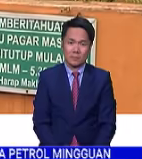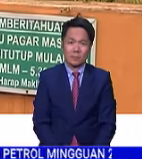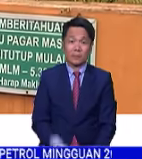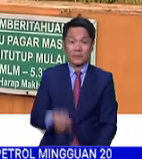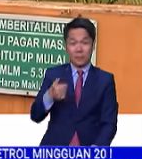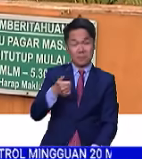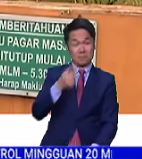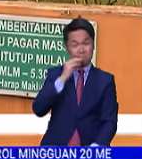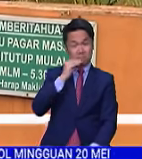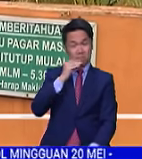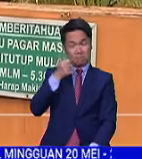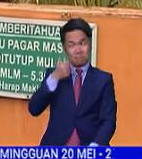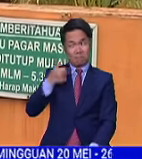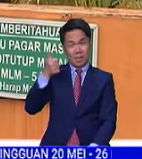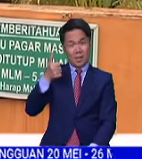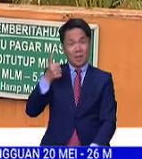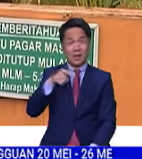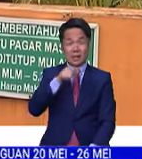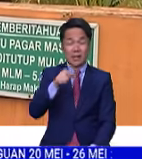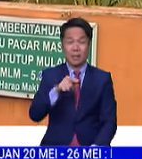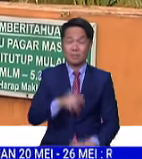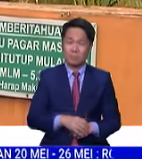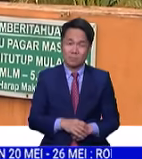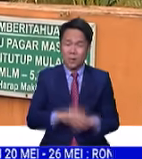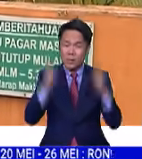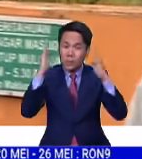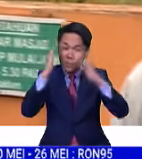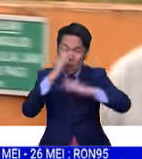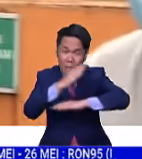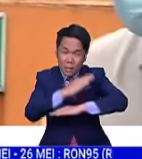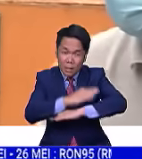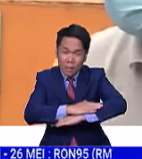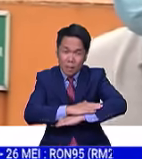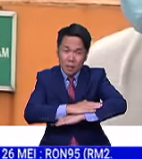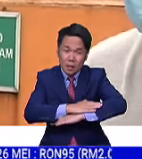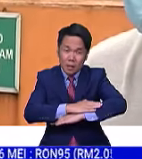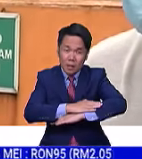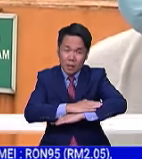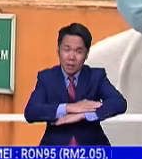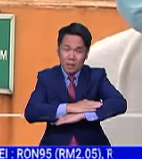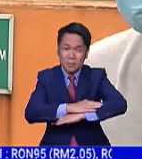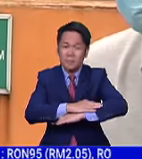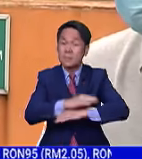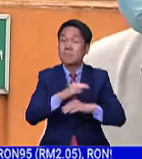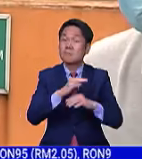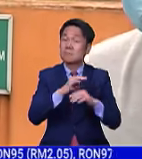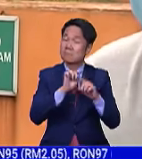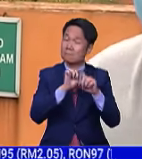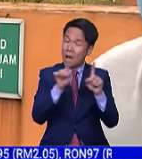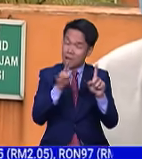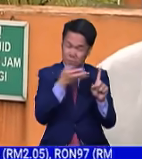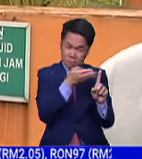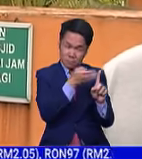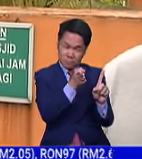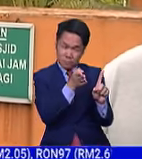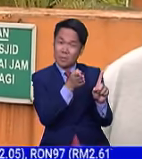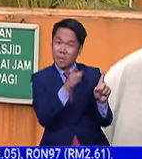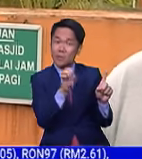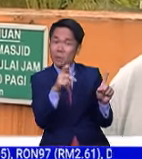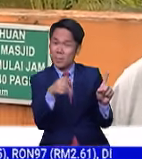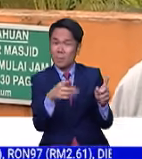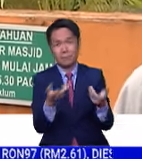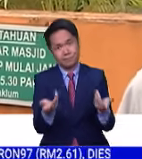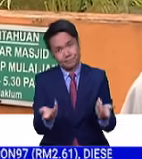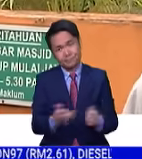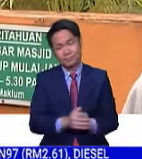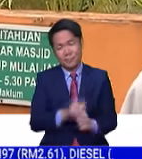Yang kita dapati bahawa mereka telah melaksanakan solat dan tidak mematuhi SOP-SOP yang telah ditetapkan. Dan